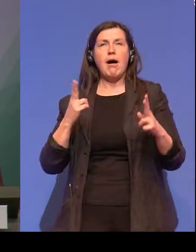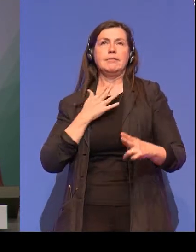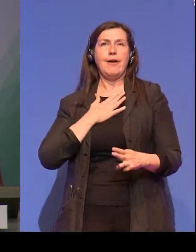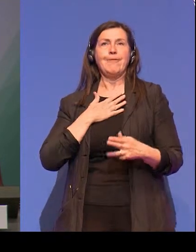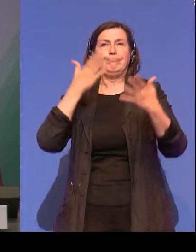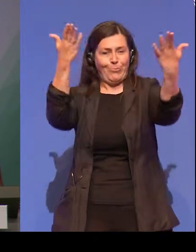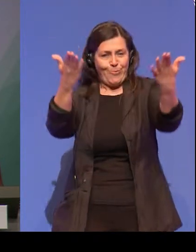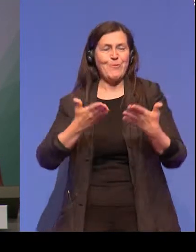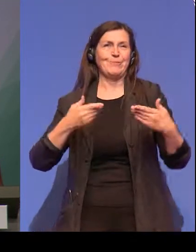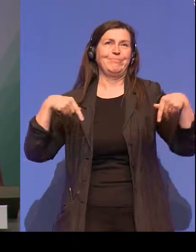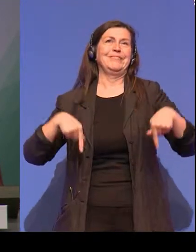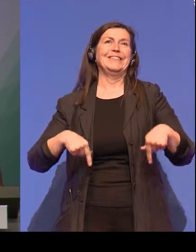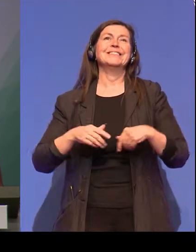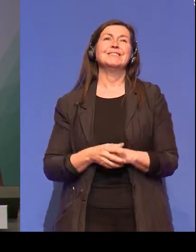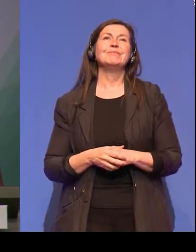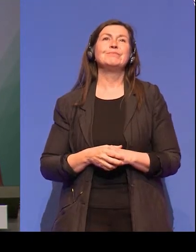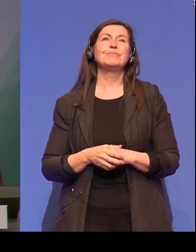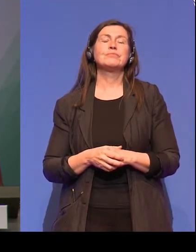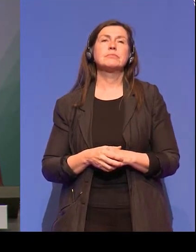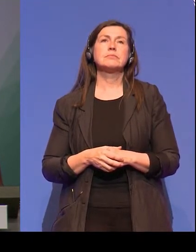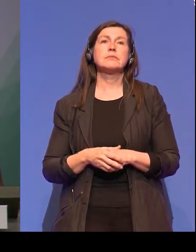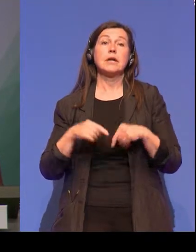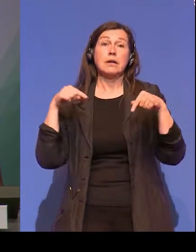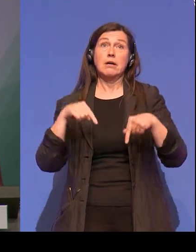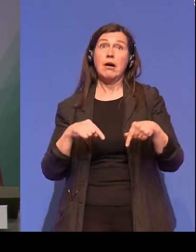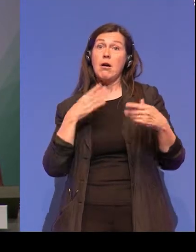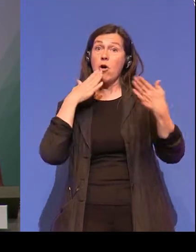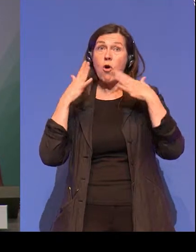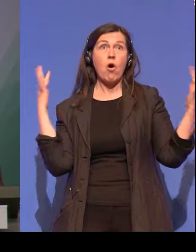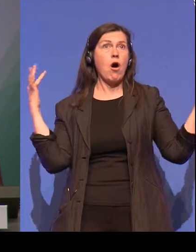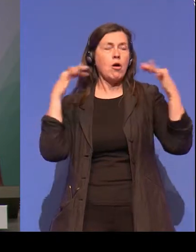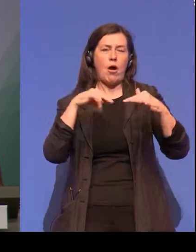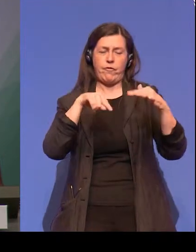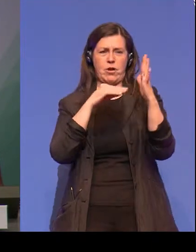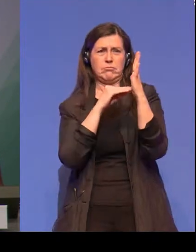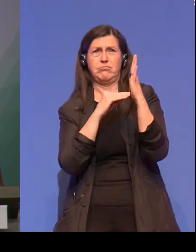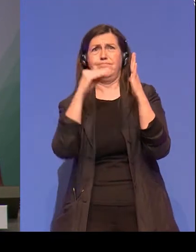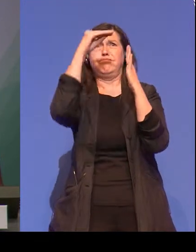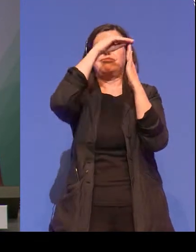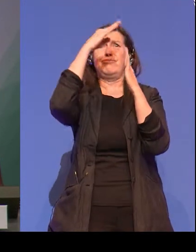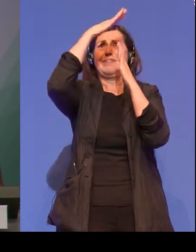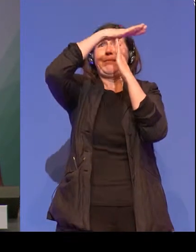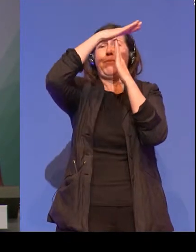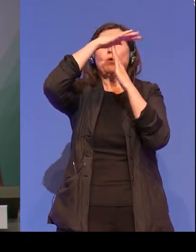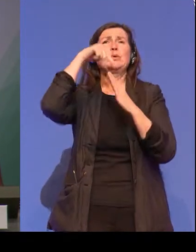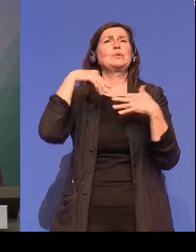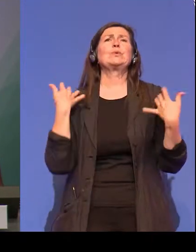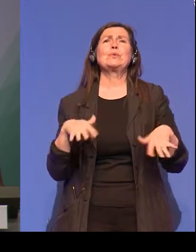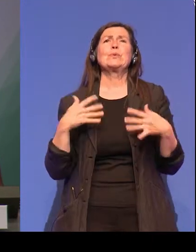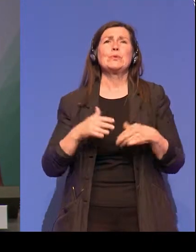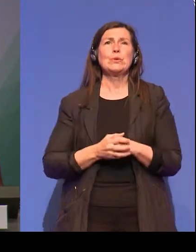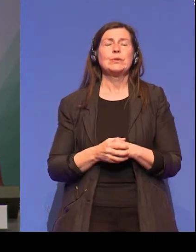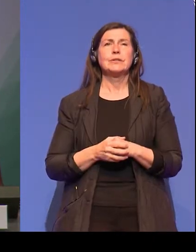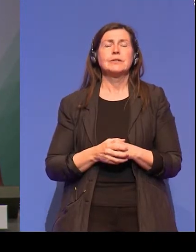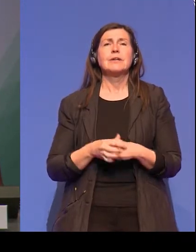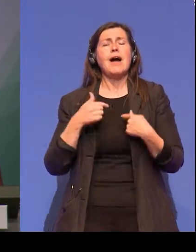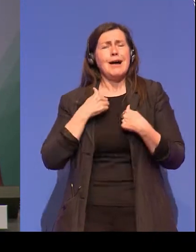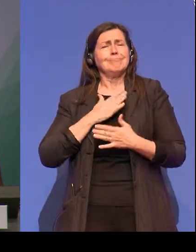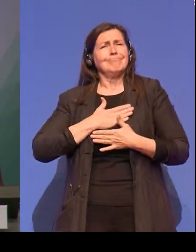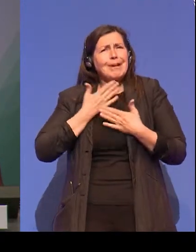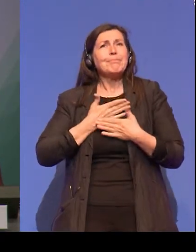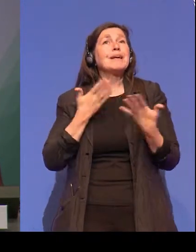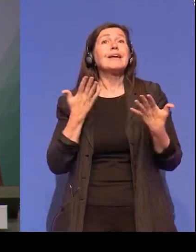si importante. Nous sommes particulièrement heureux de vous accueillir ici à Genève, une ville qui nourrit